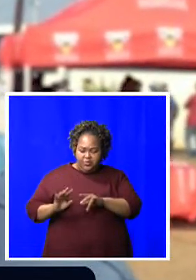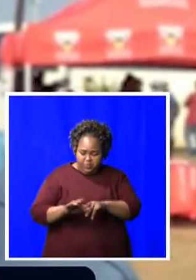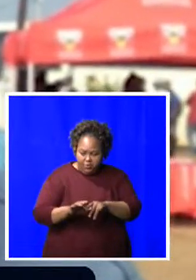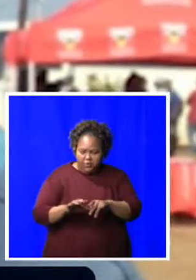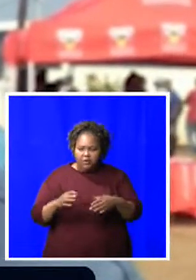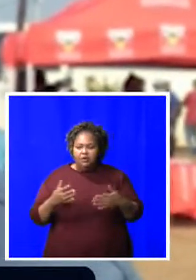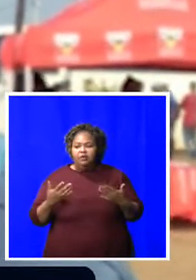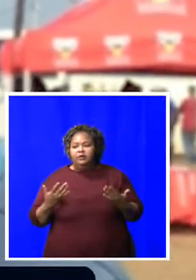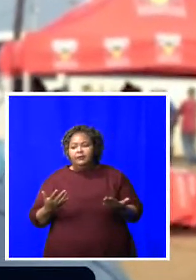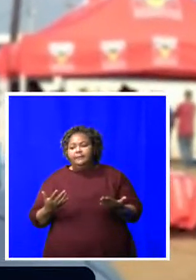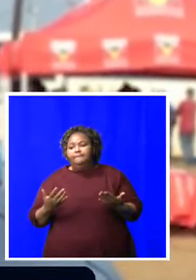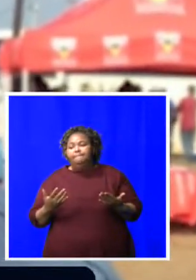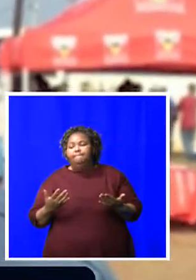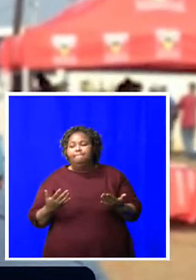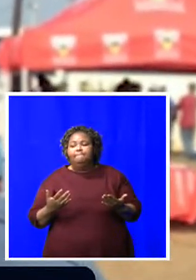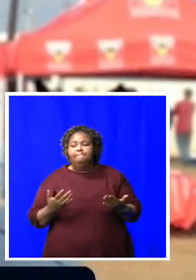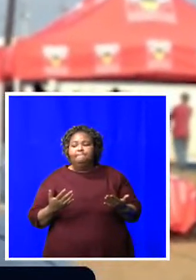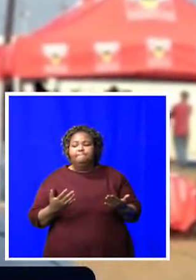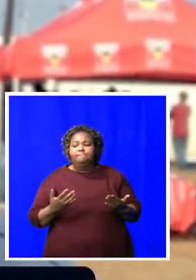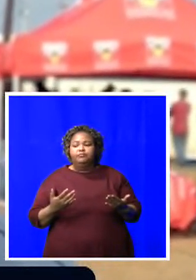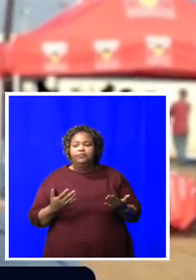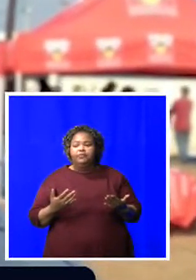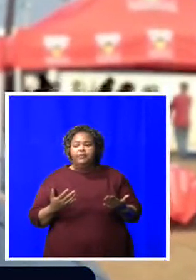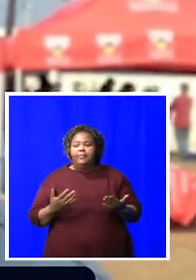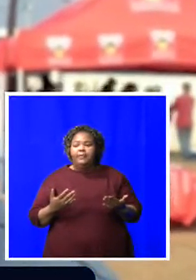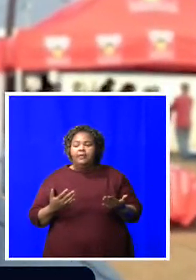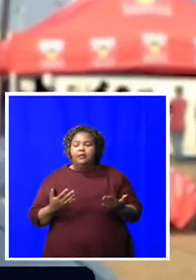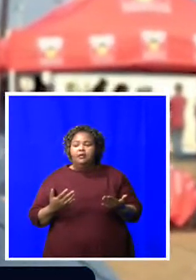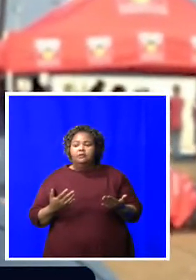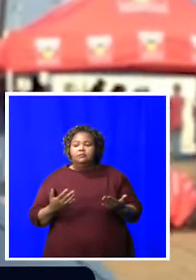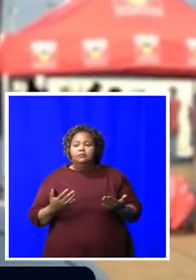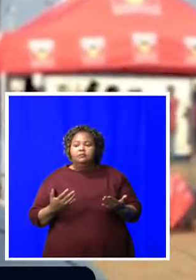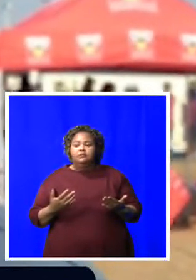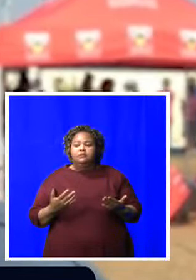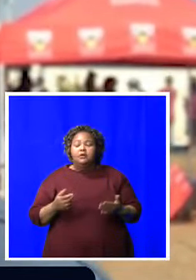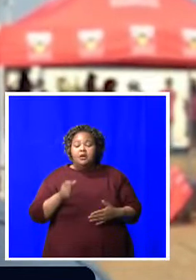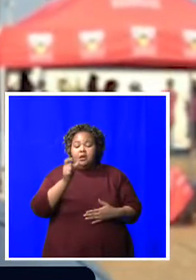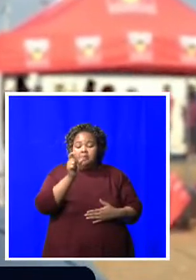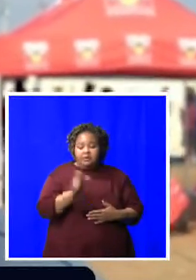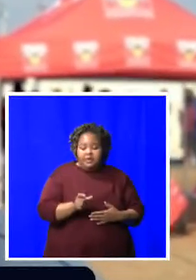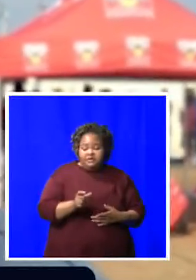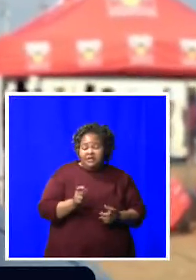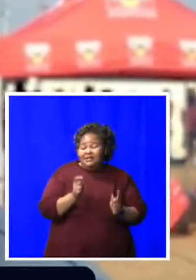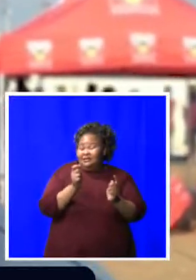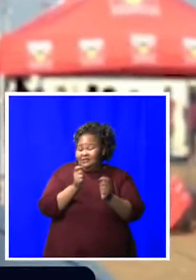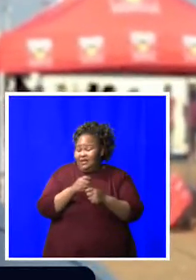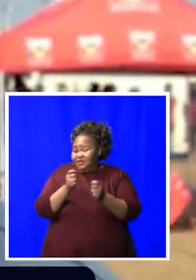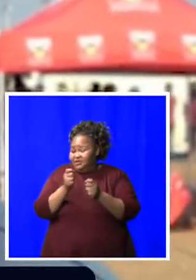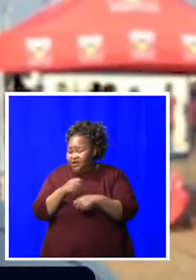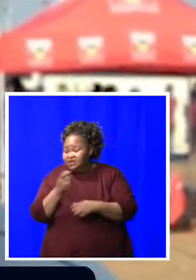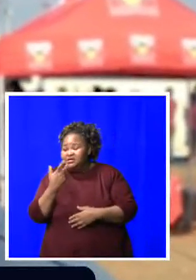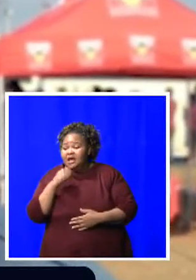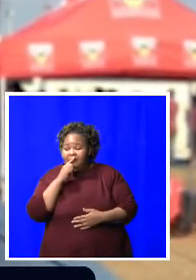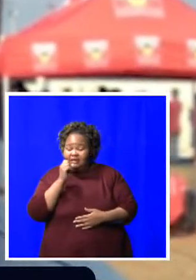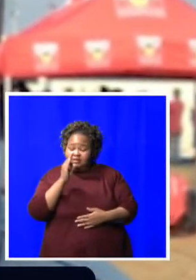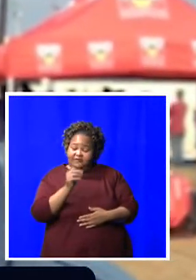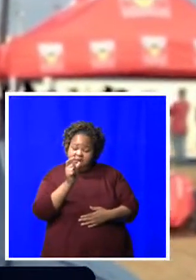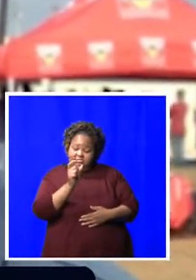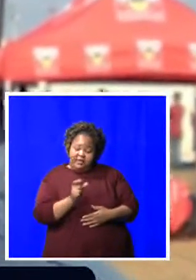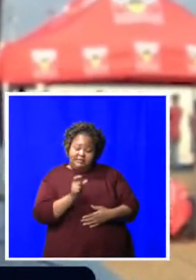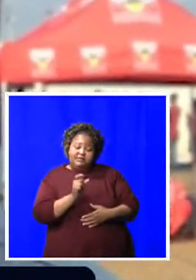uma ngabe angasenzeli kasazi ngoba phela umuntu uyajikajika kodwa thina siyamthemba lokhu uma simcela kuthi